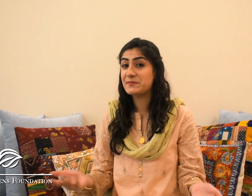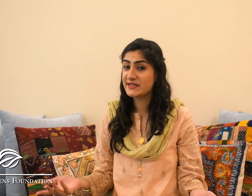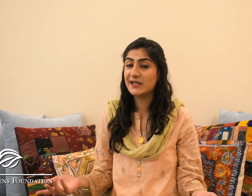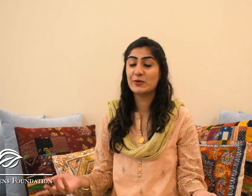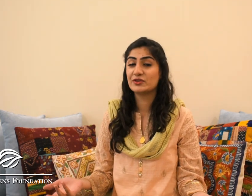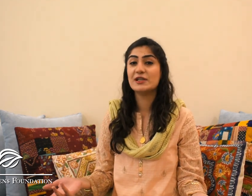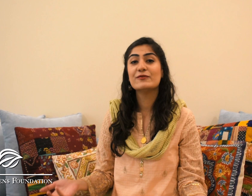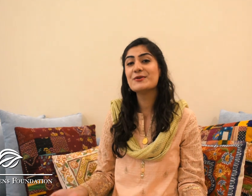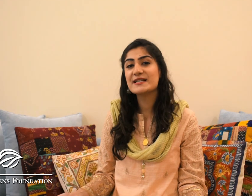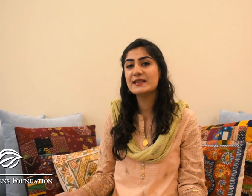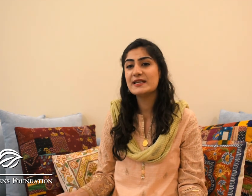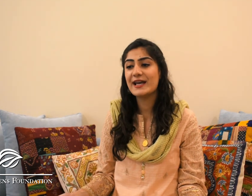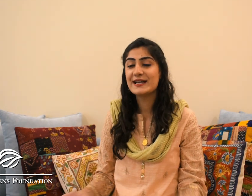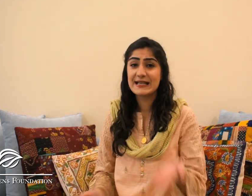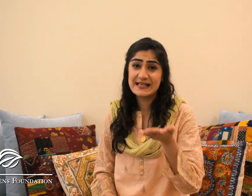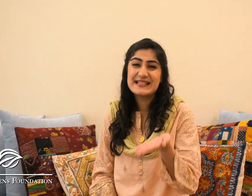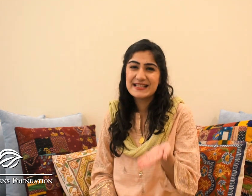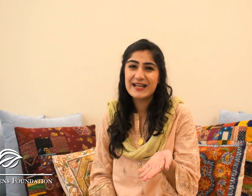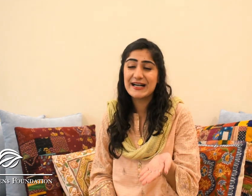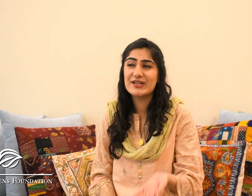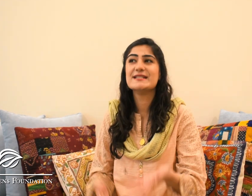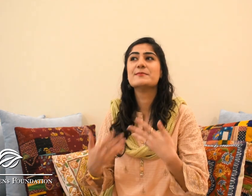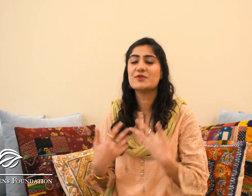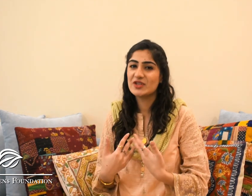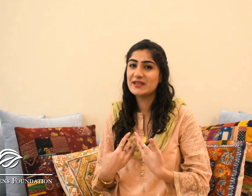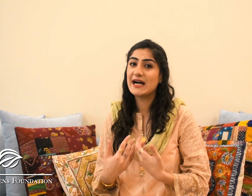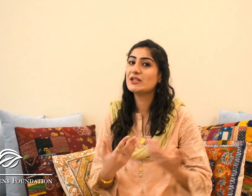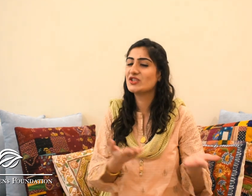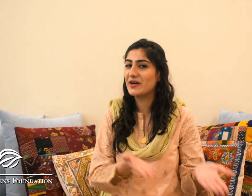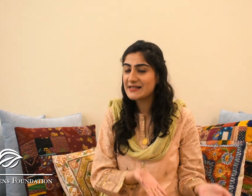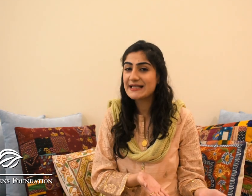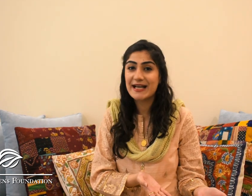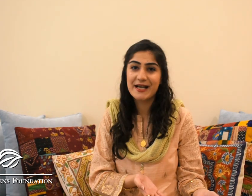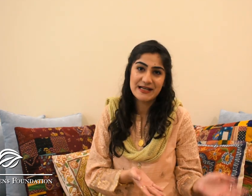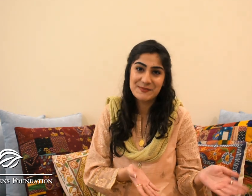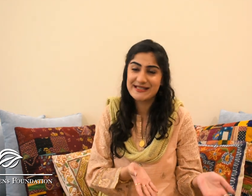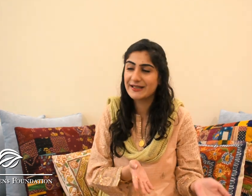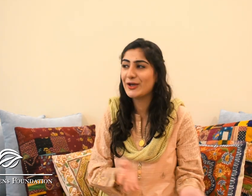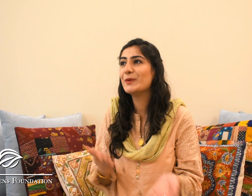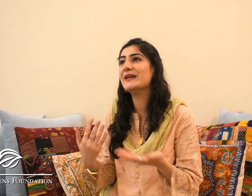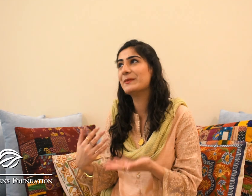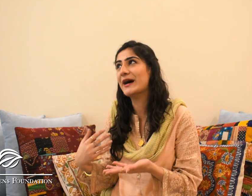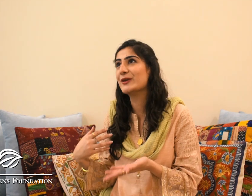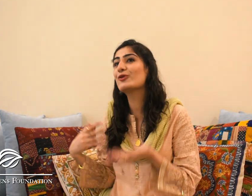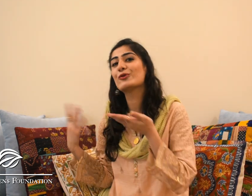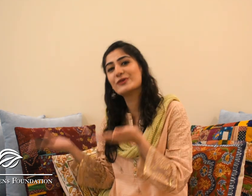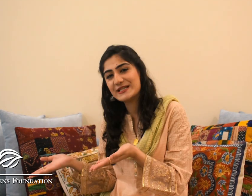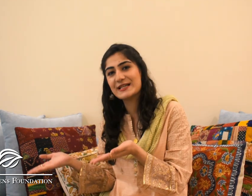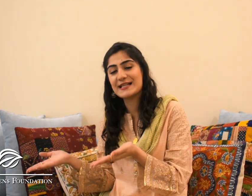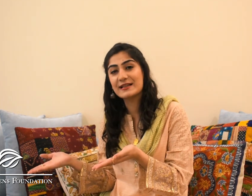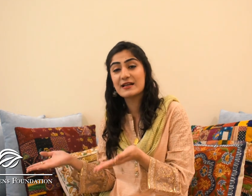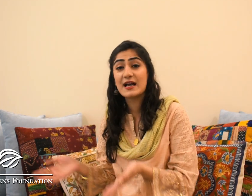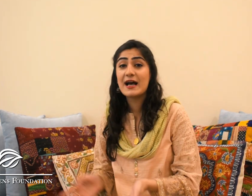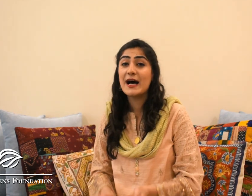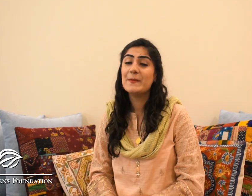किसी की पसंद मुख्तलिफ हो सकती है। इसी तरह जैसे मुझे दाल चावल के साथ खाना पसंद है और मेरे भाई को रोटी